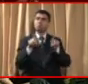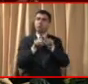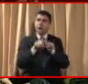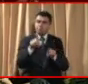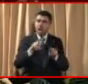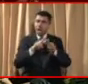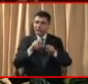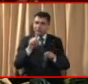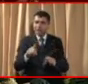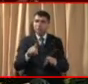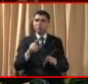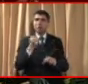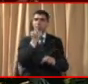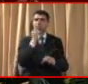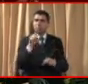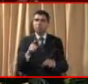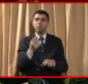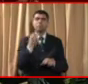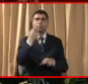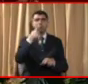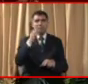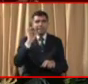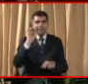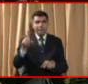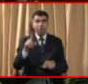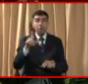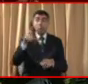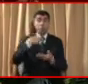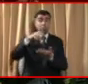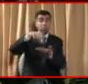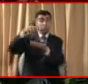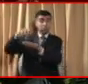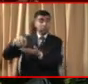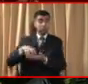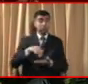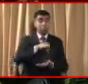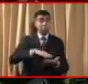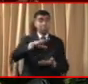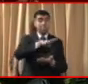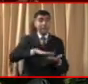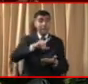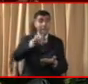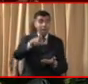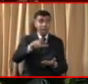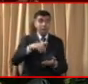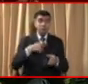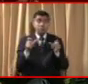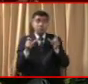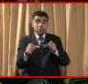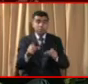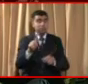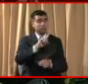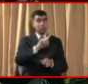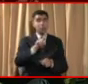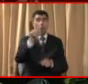ولكن راه على الصعيد المركزي راه ما يمكنش نتكلفوا بهذا الشيء. هذا دابا خص الاخوان في الجماعات